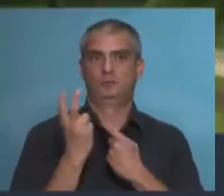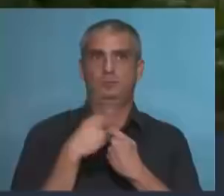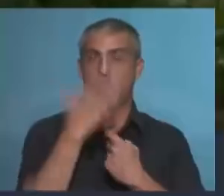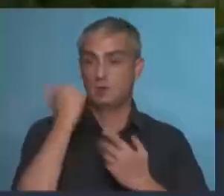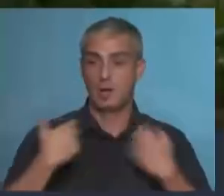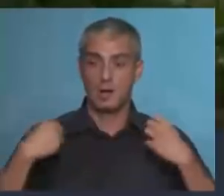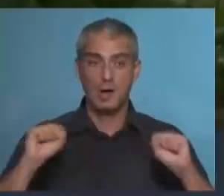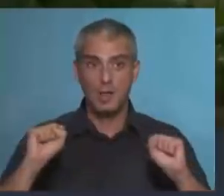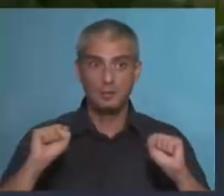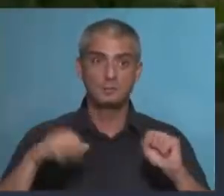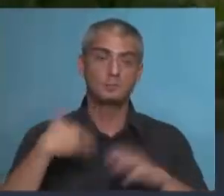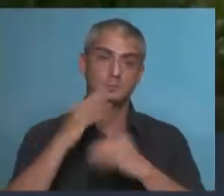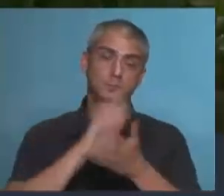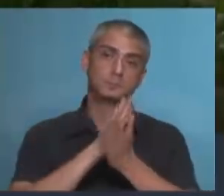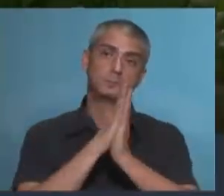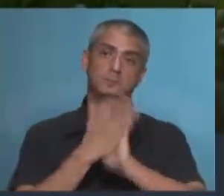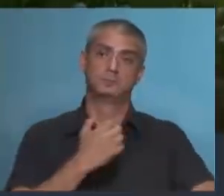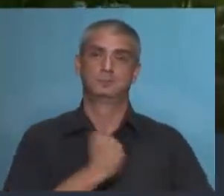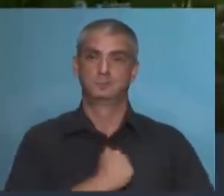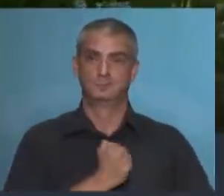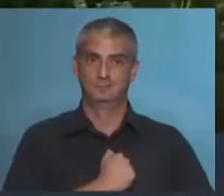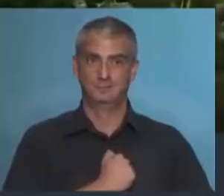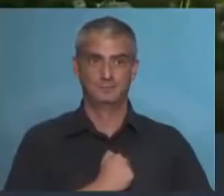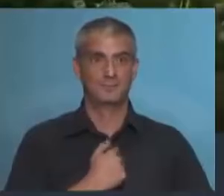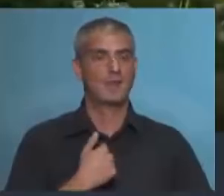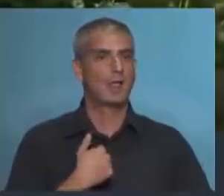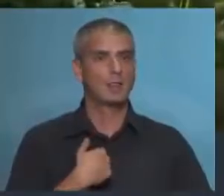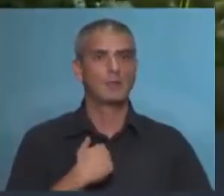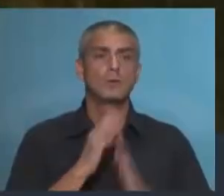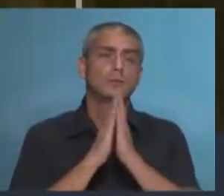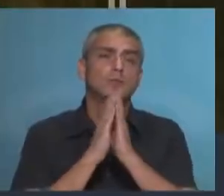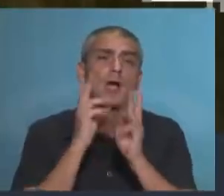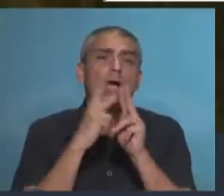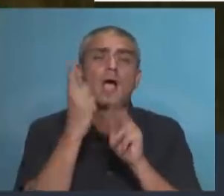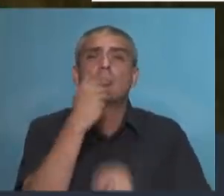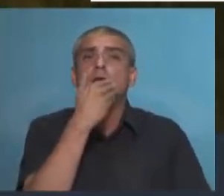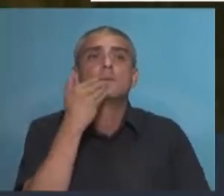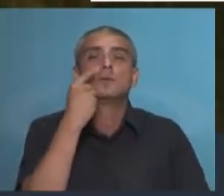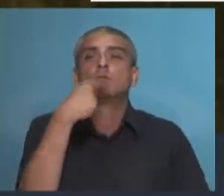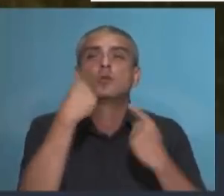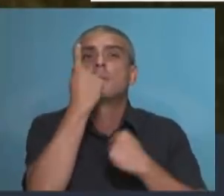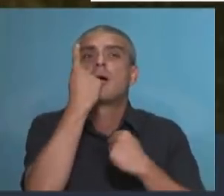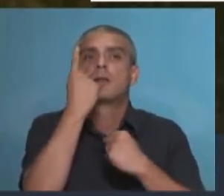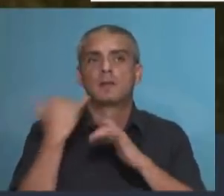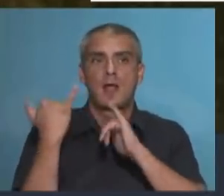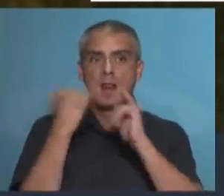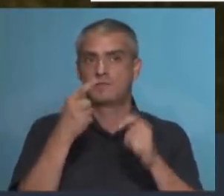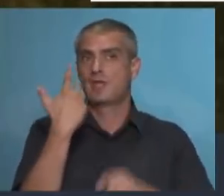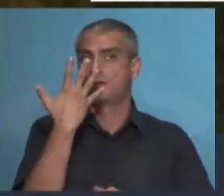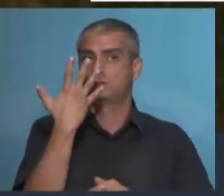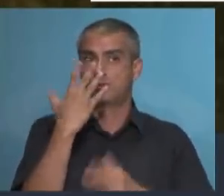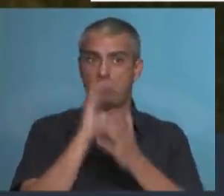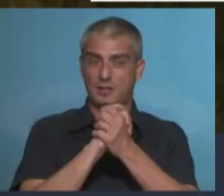כחילוני, בהמשך חזר בתשובה. ביקשנו רק ביום כיפור, יום אחד בשנה, להביא לפה חמישה